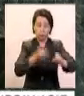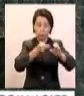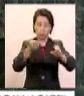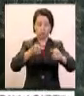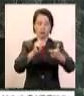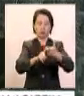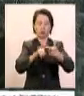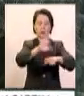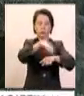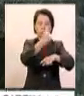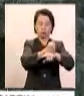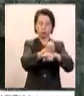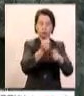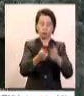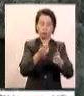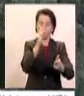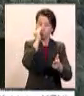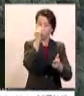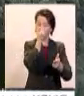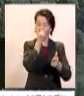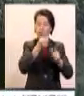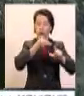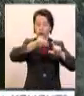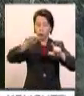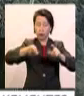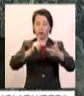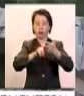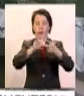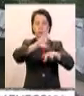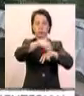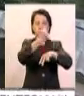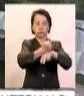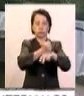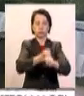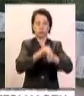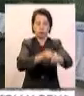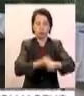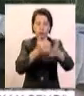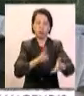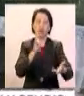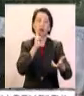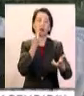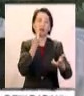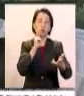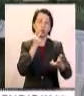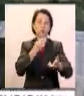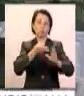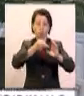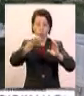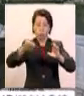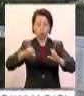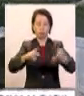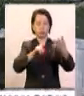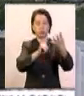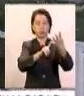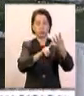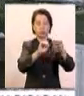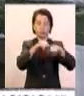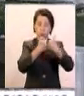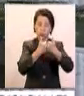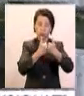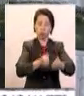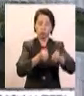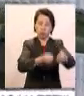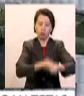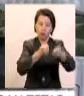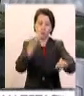Highlands, Pertubuhan Pengusaha Bunga-Bungaan Cameron Highlands, Pertubuhan Pekebun Sayur-Sayuran Cameron Highlands, Persatuan Pekebun